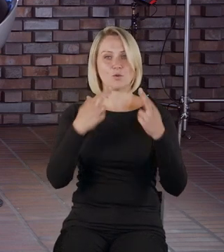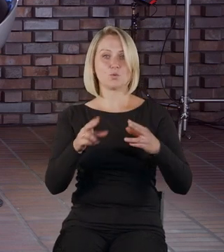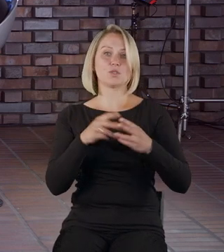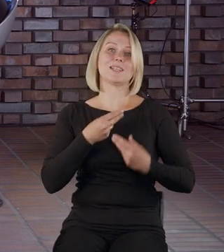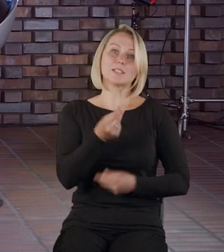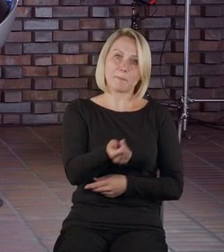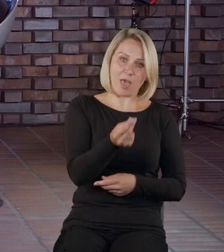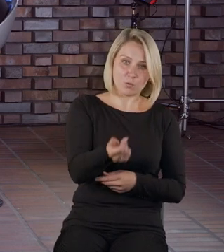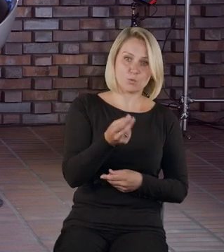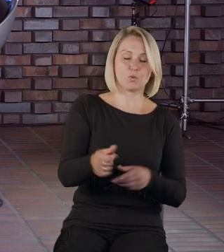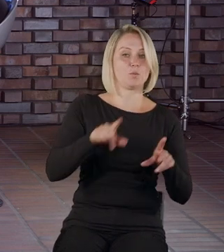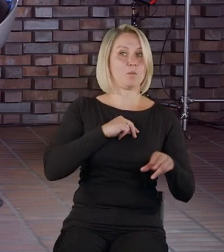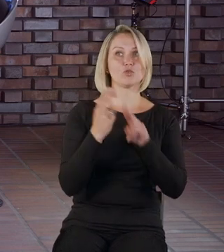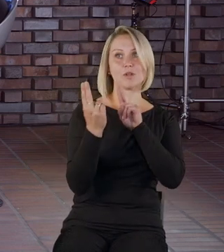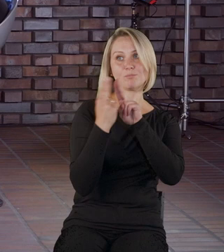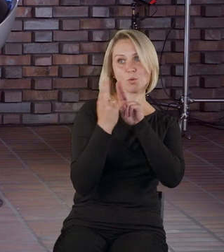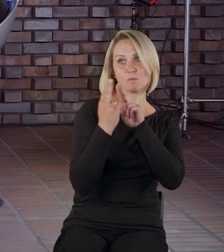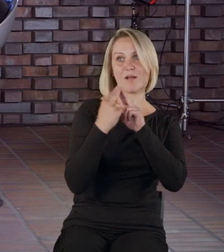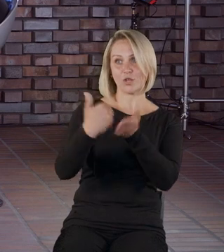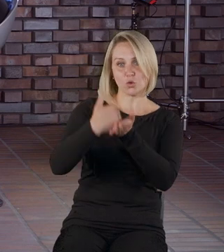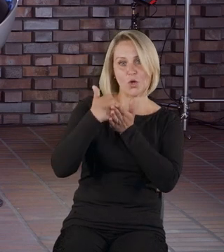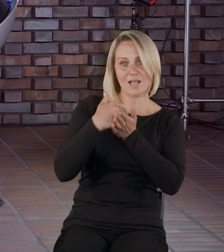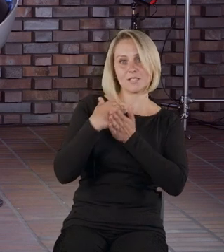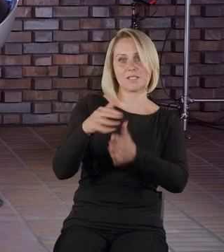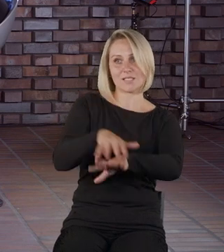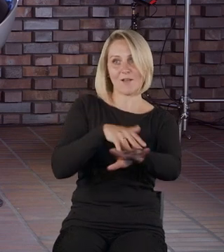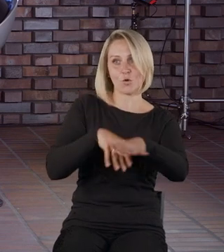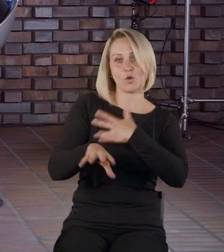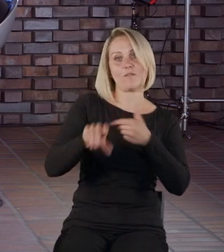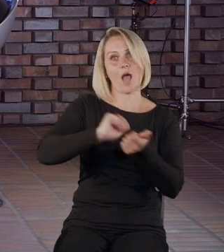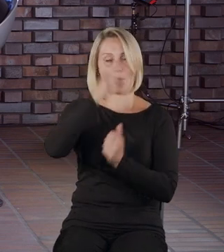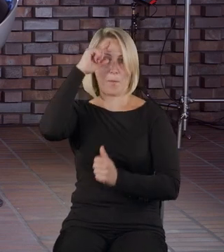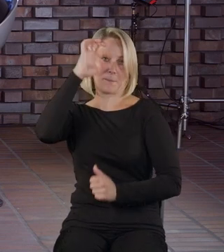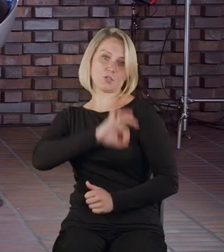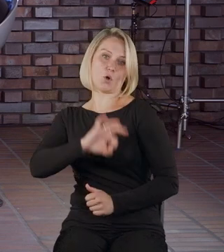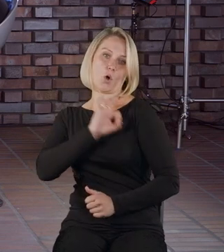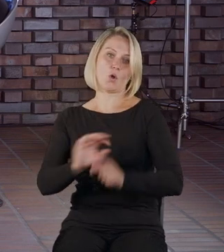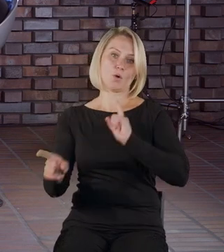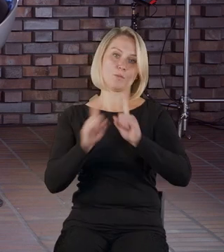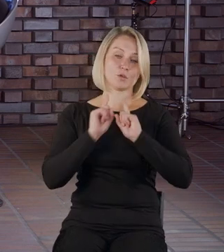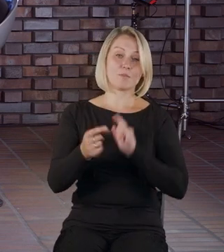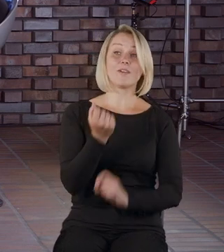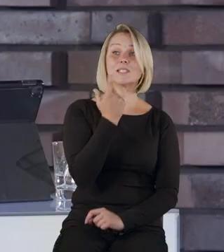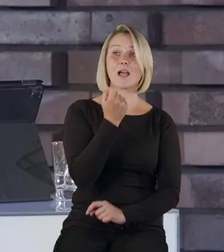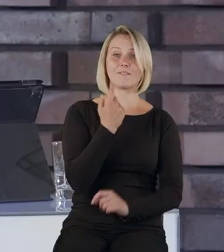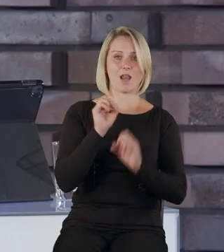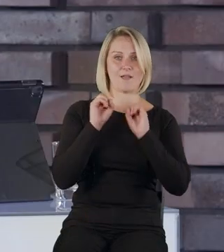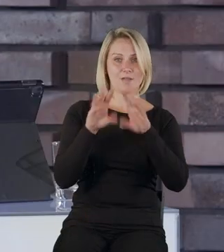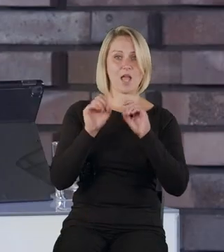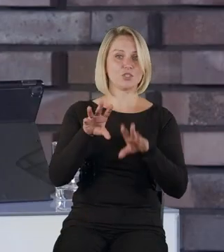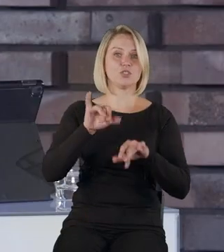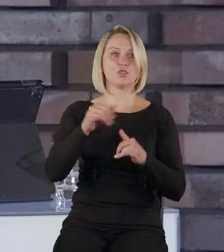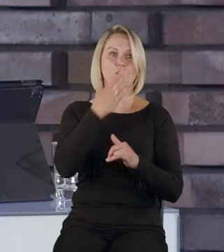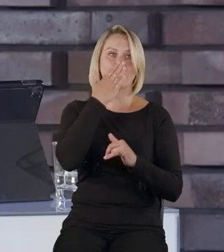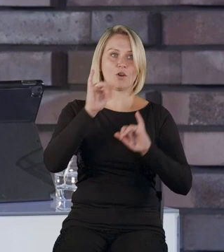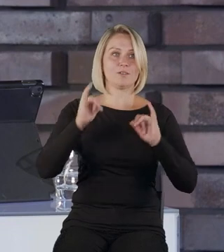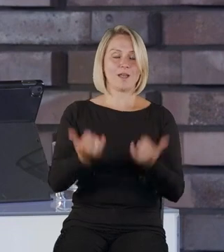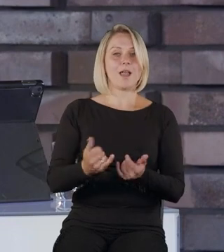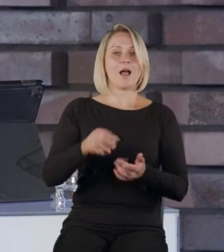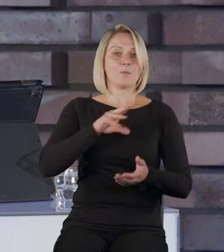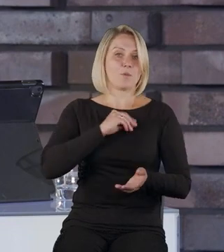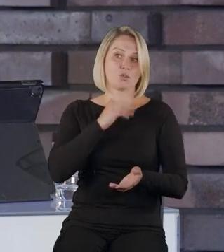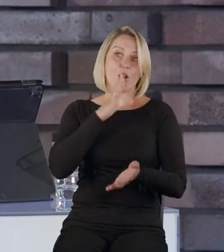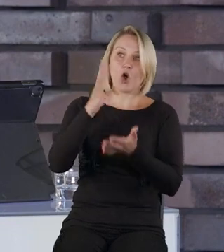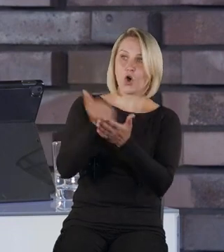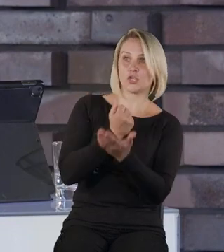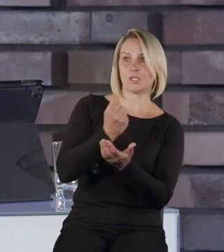stypendiami, możemy umówić się z doradcą zawodowym, bądź zasięgnąć porady psychologów. Za chwilę dowiecie się, z jakich form wsparcia mogą korzystać studenci